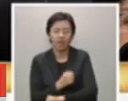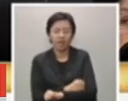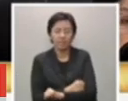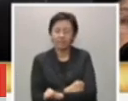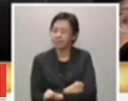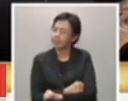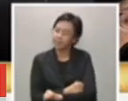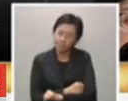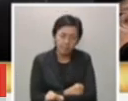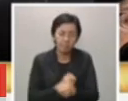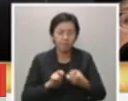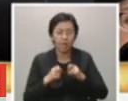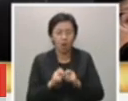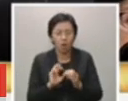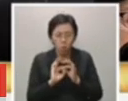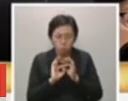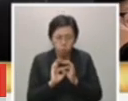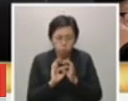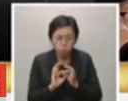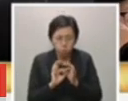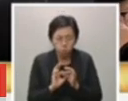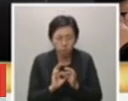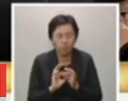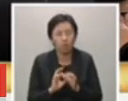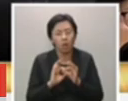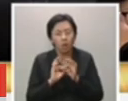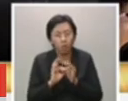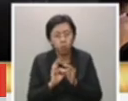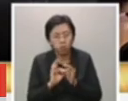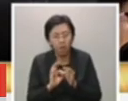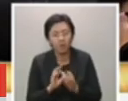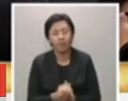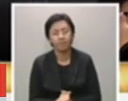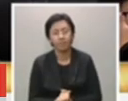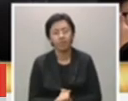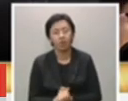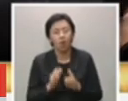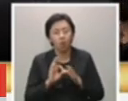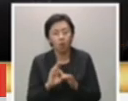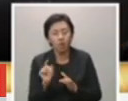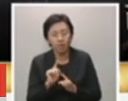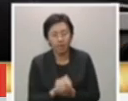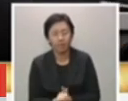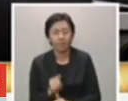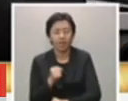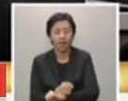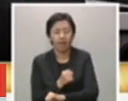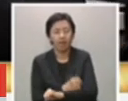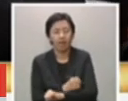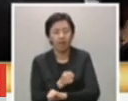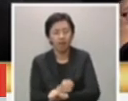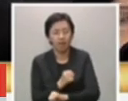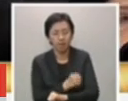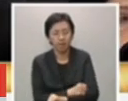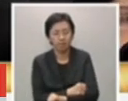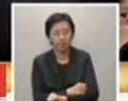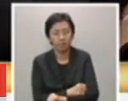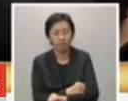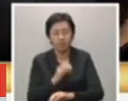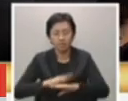ที่สุดเพราะมันลามไปถึงสิ่งที่เรียกว่า skill labor ก็คือแรงงานที่มี